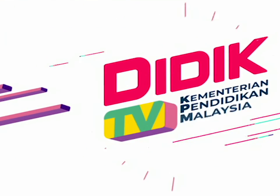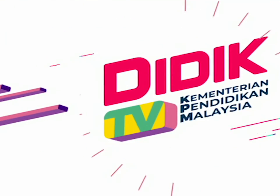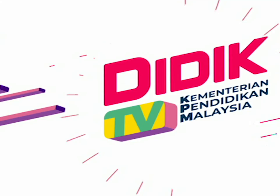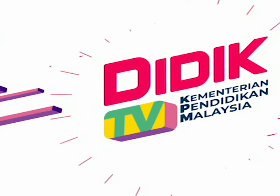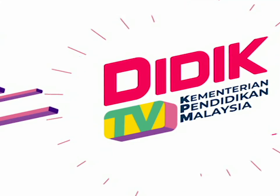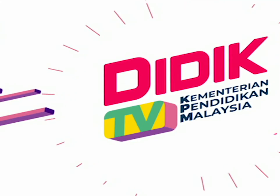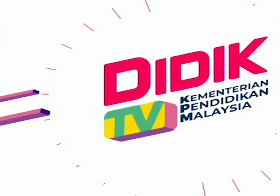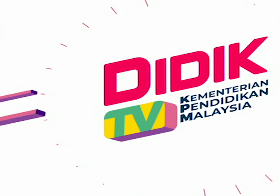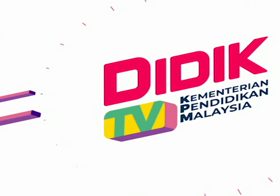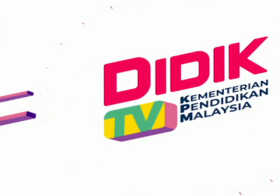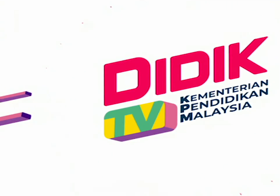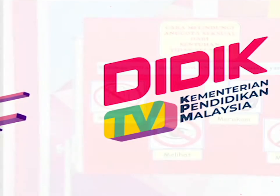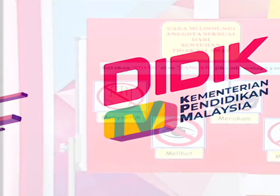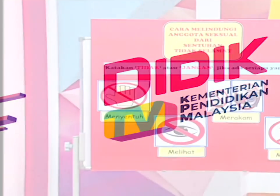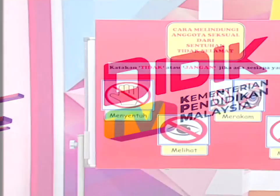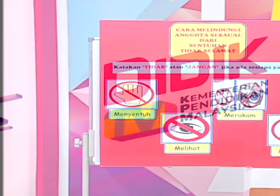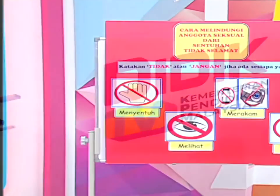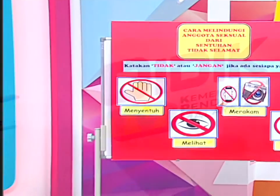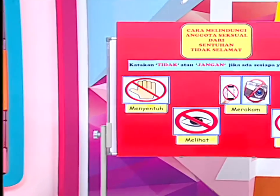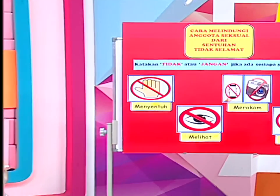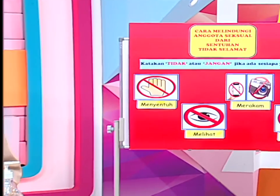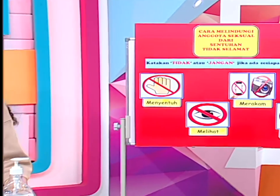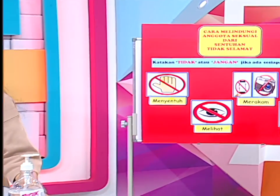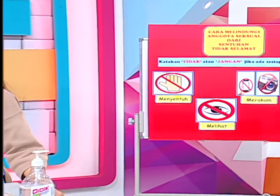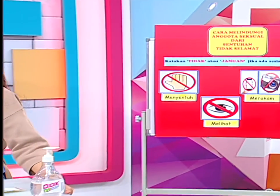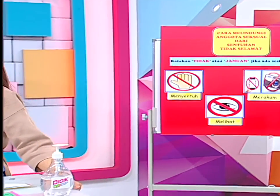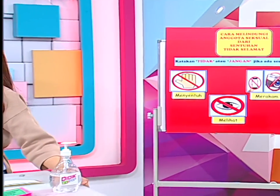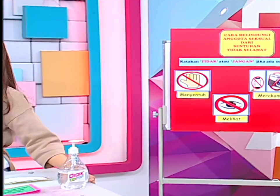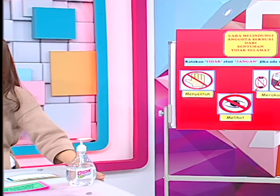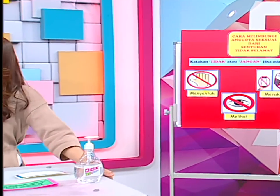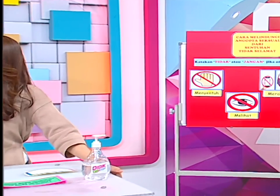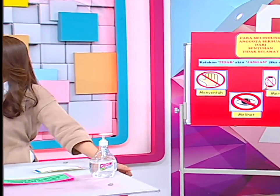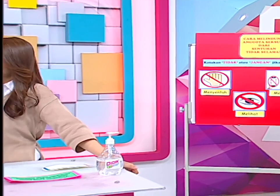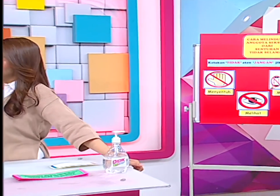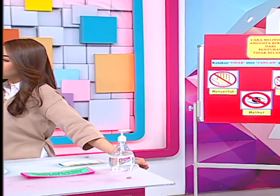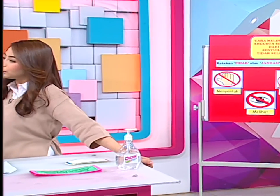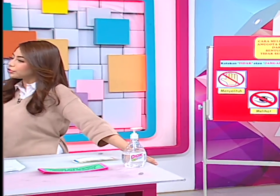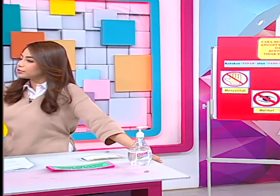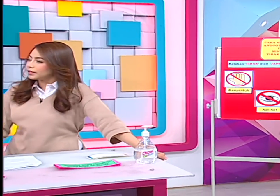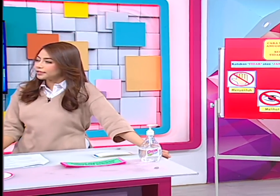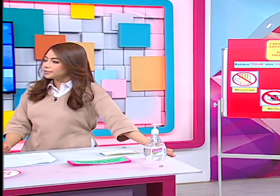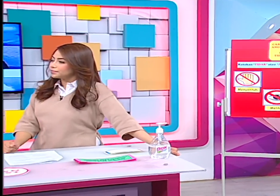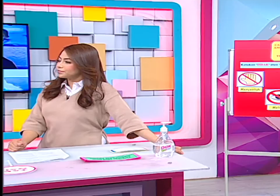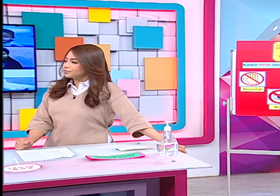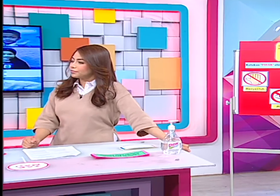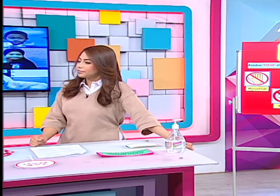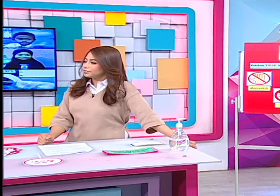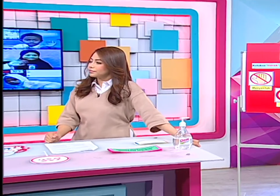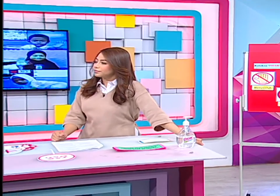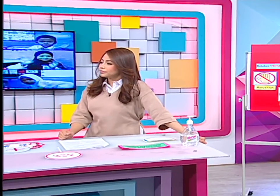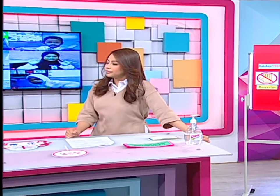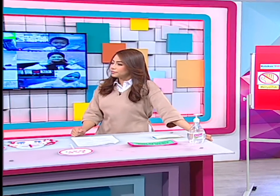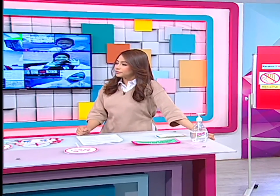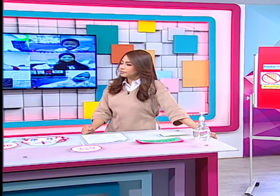Didik TV KPM. Video yang kita saksikan tadi tu berkaitan dengan apa tu cikgu sebenarnya? Berkaitan